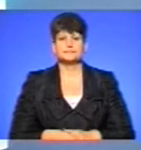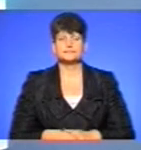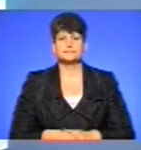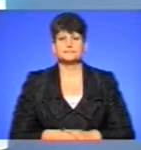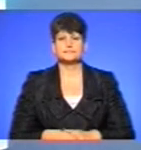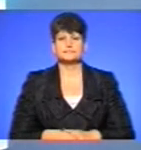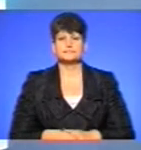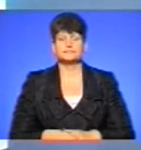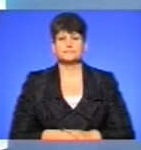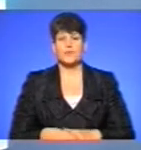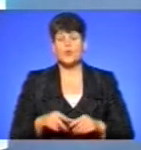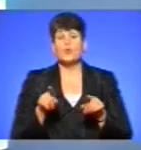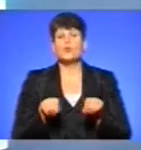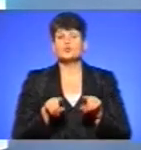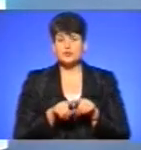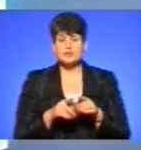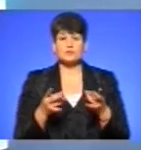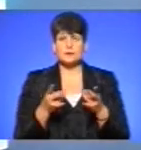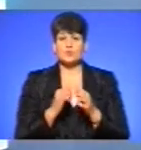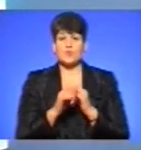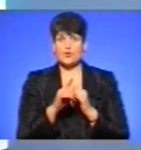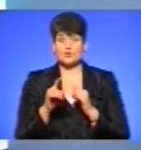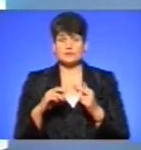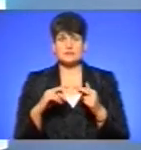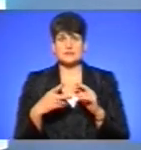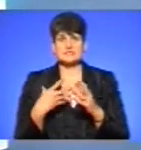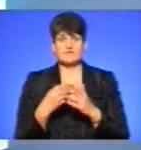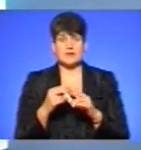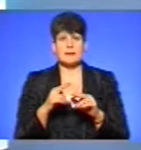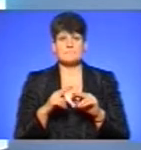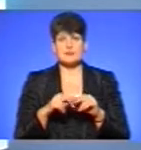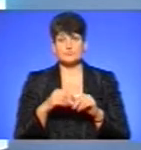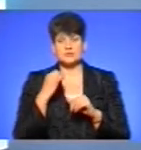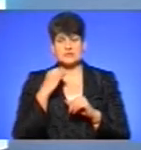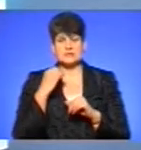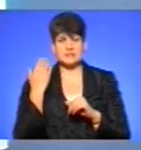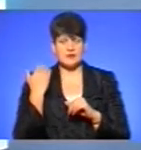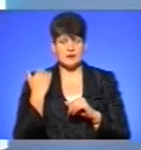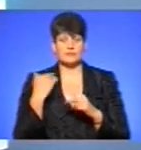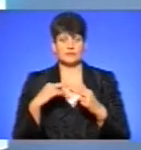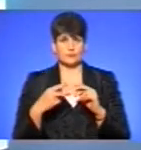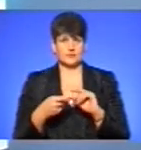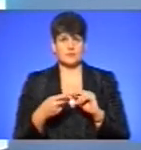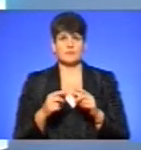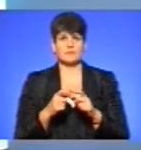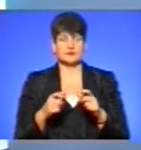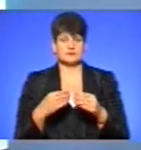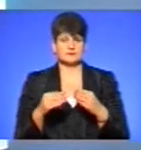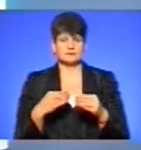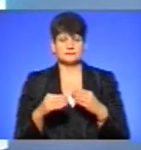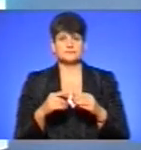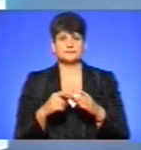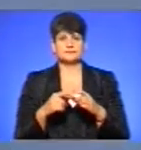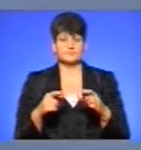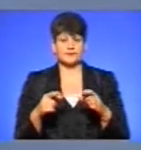Отож, чи потрібно обов'язково кожному громадянину замінити свій паспорт старого зразка на ID-картку? Про це сьогодні говоримо у програмі разом із